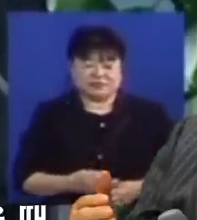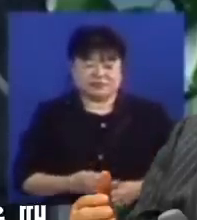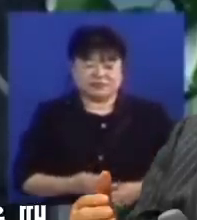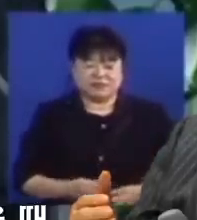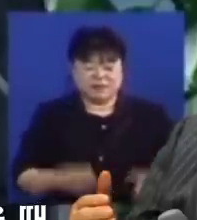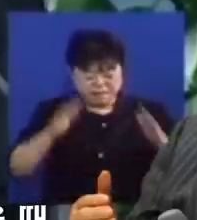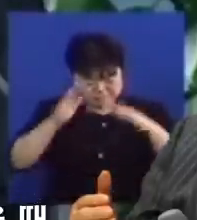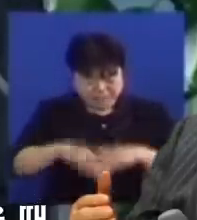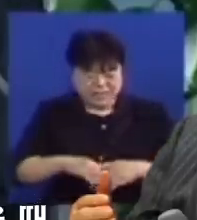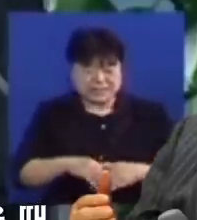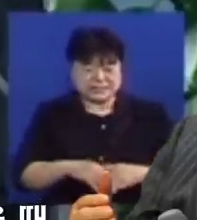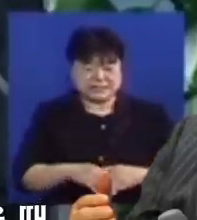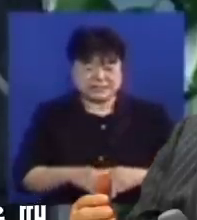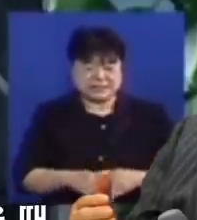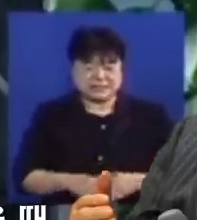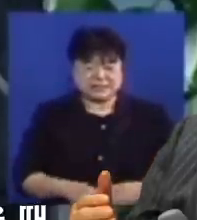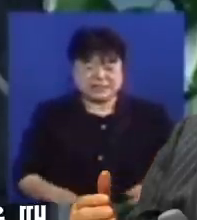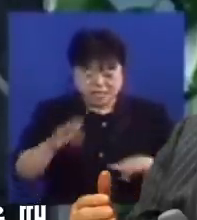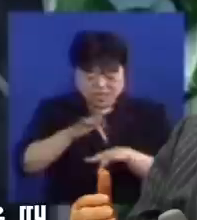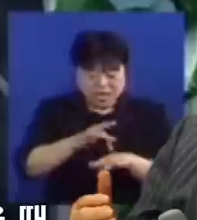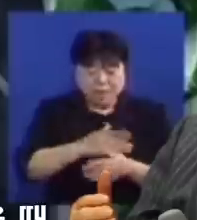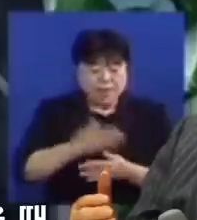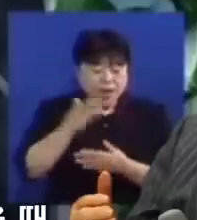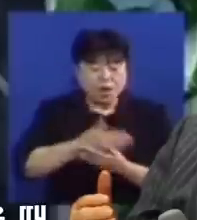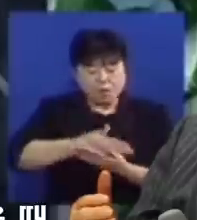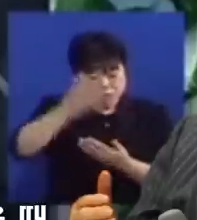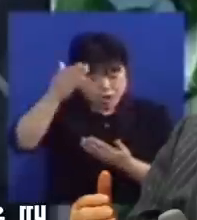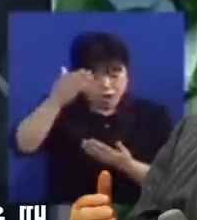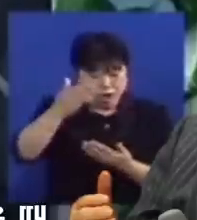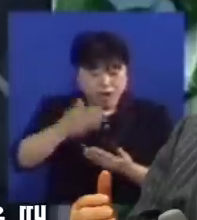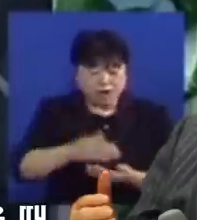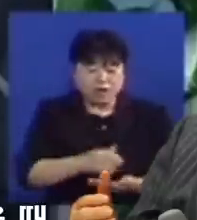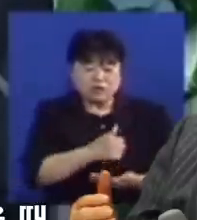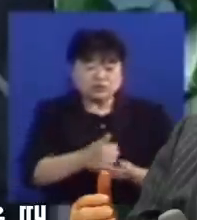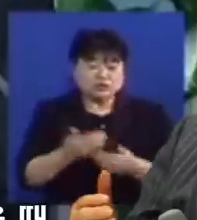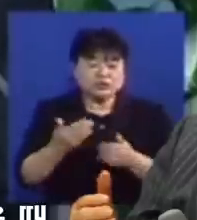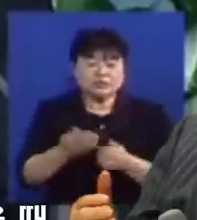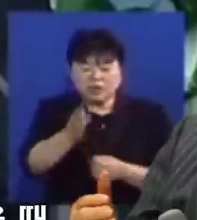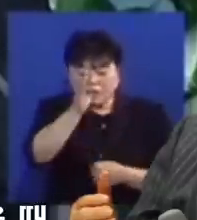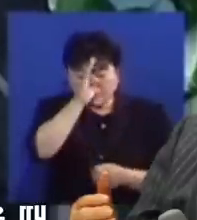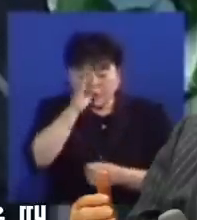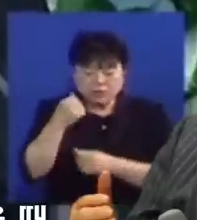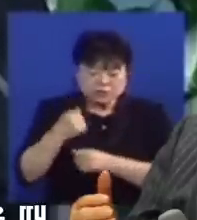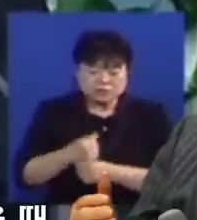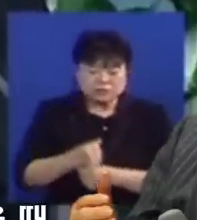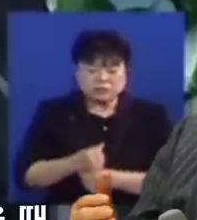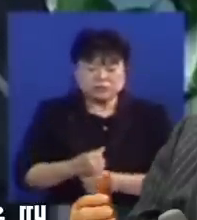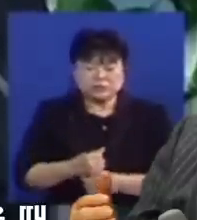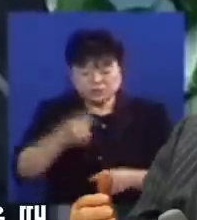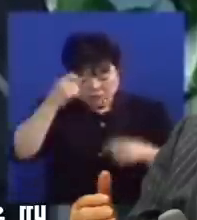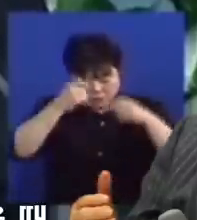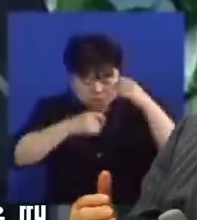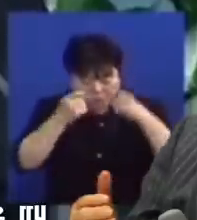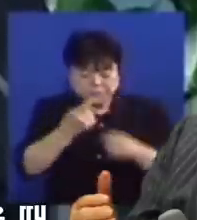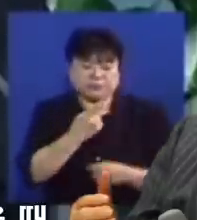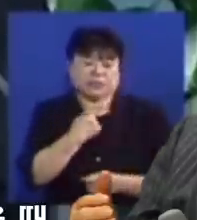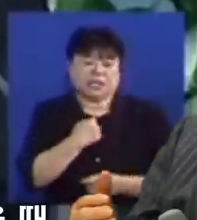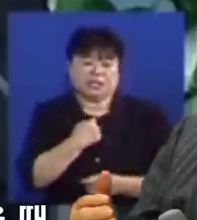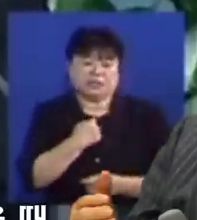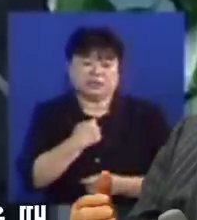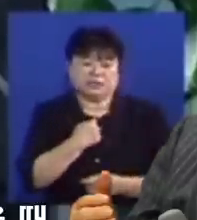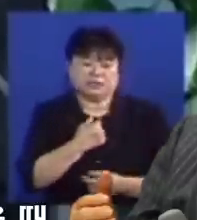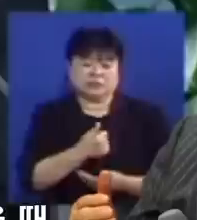흑암의 세력의 열매를 멸하셨습니다. 저는 실로 우리 질고를 지고 우리의 슬픔을 당하였거늘 우리는 생하기를